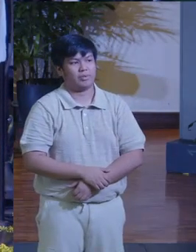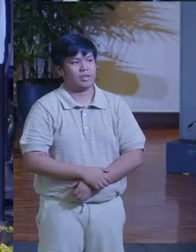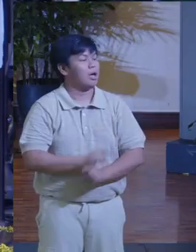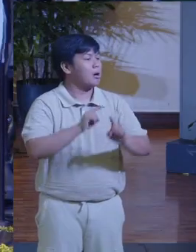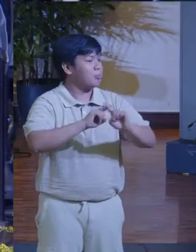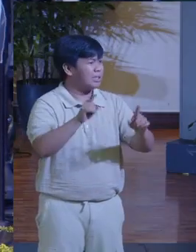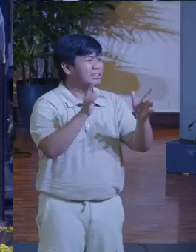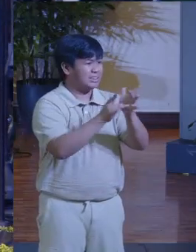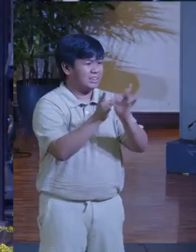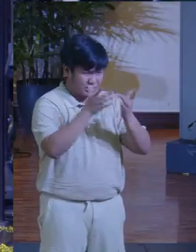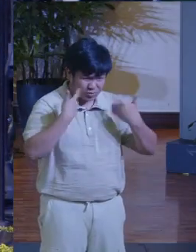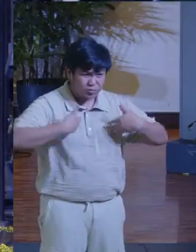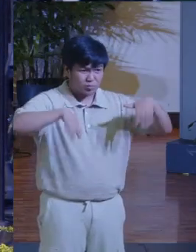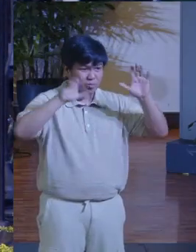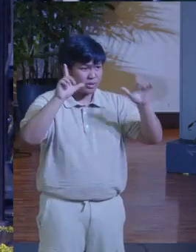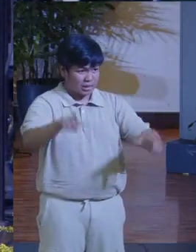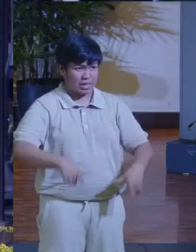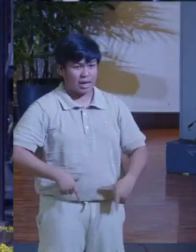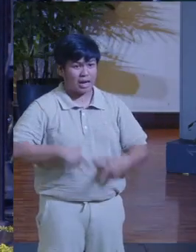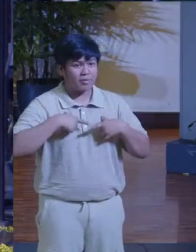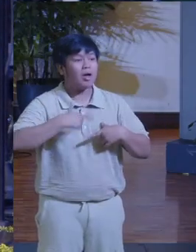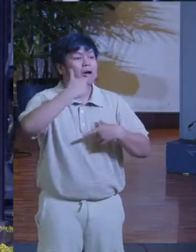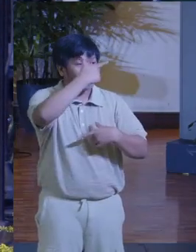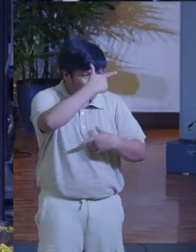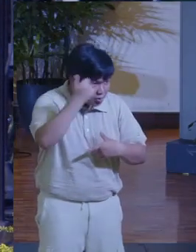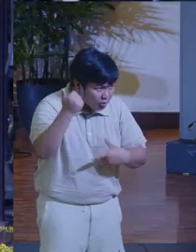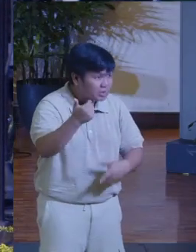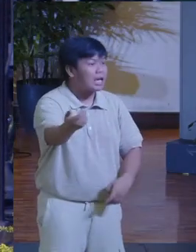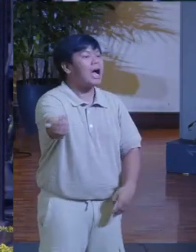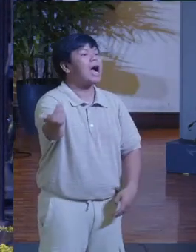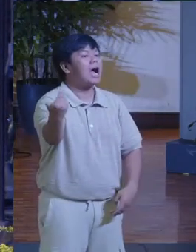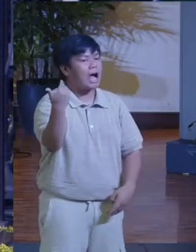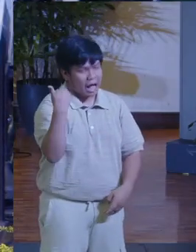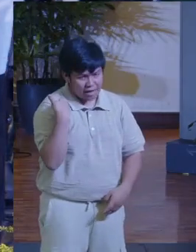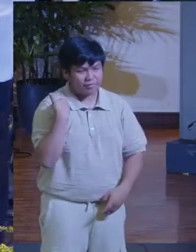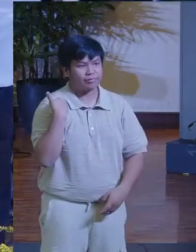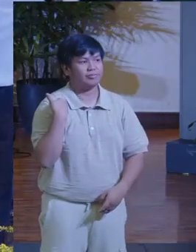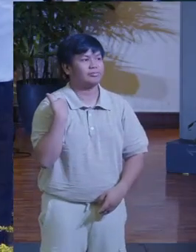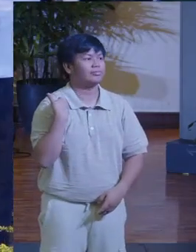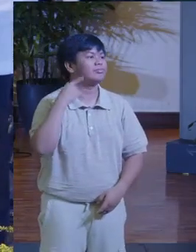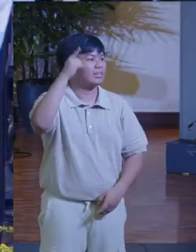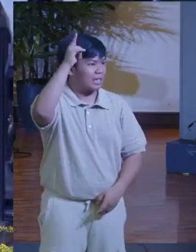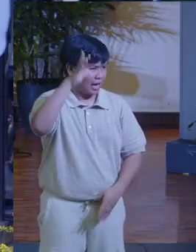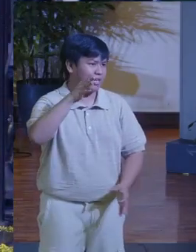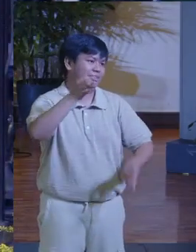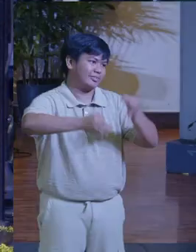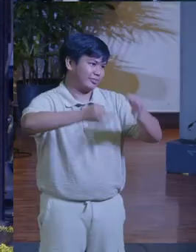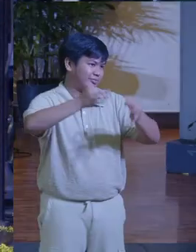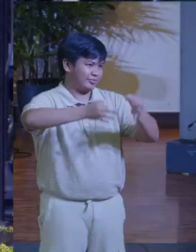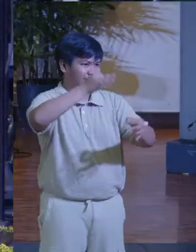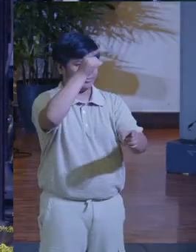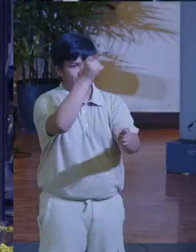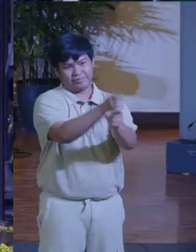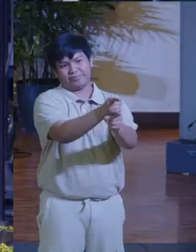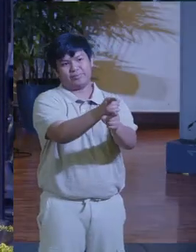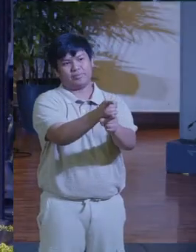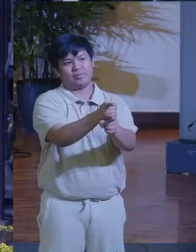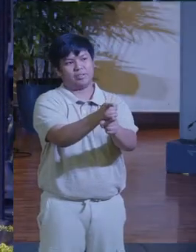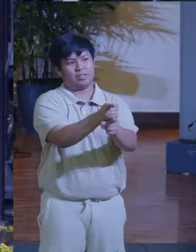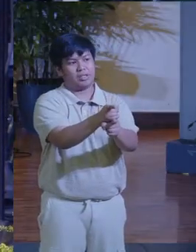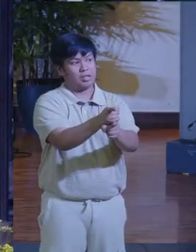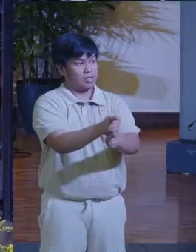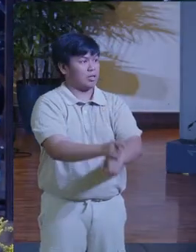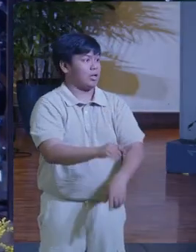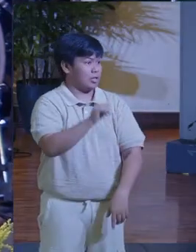But He gave Himself for me sapagkat gagawin ba ng Diyos yun? Kung merong ibang kaparaanan